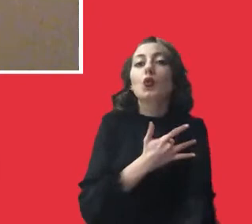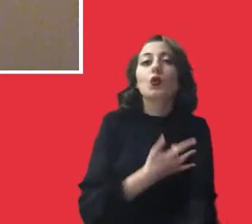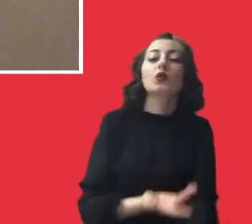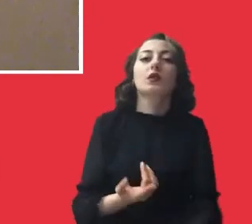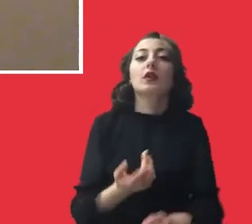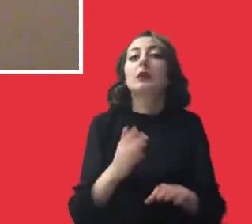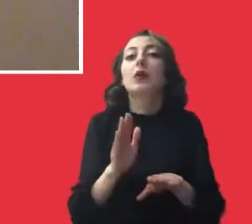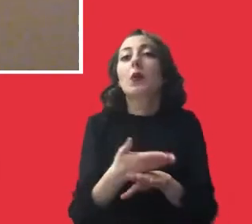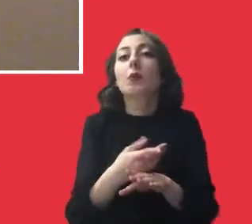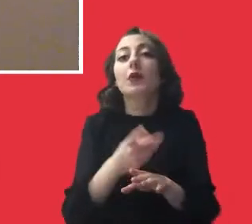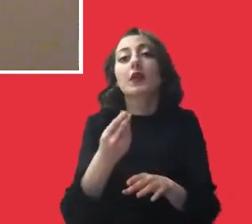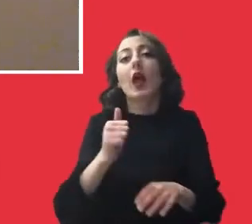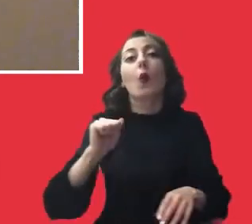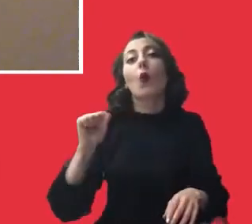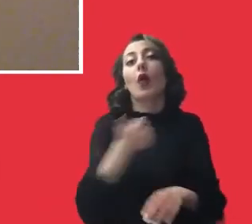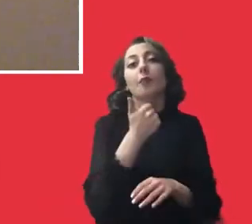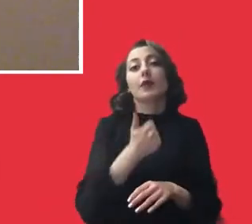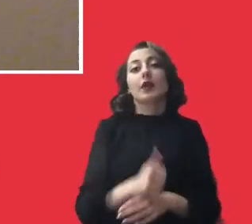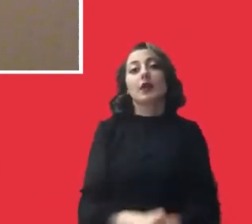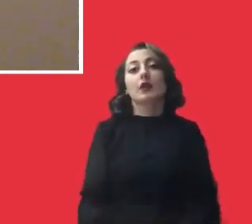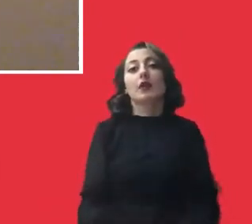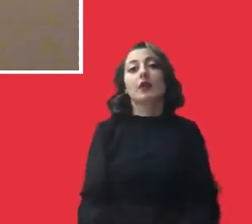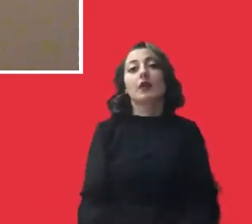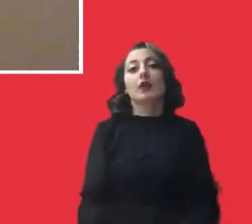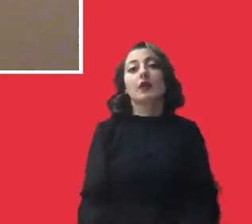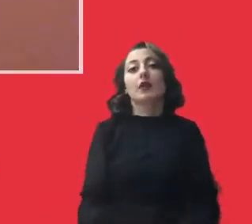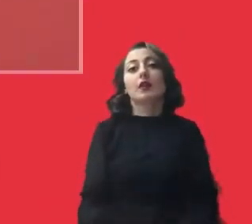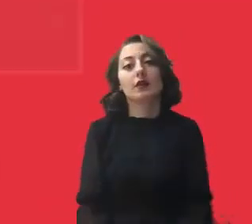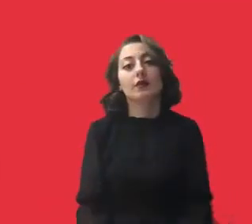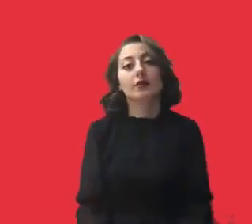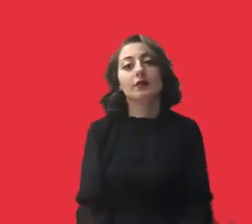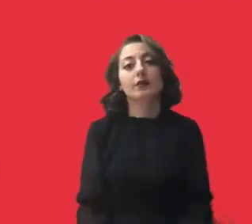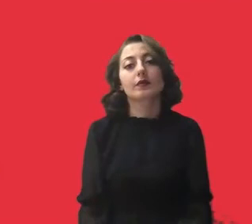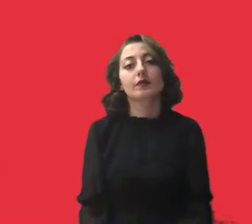neden bu kadar refugees or önemli? migrants, why is it so important?